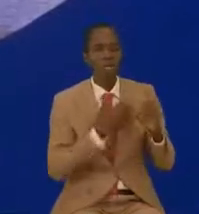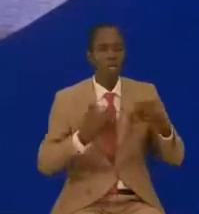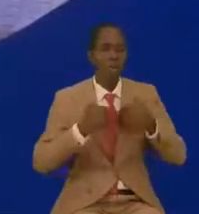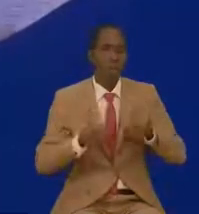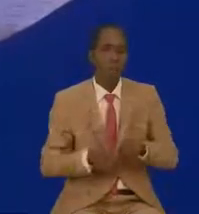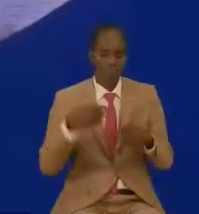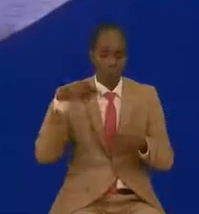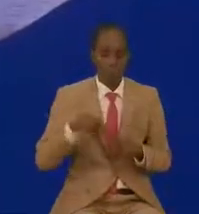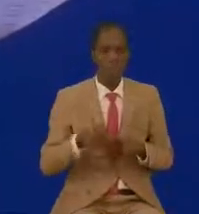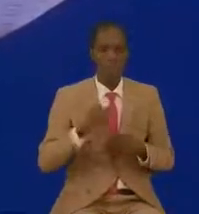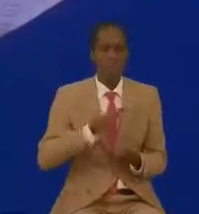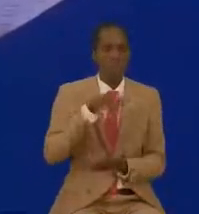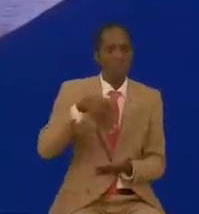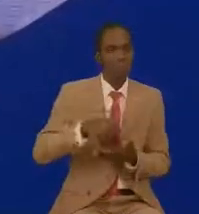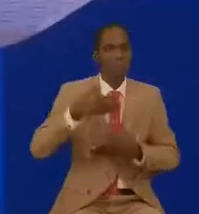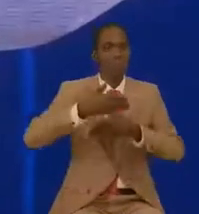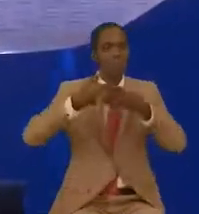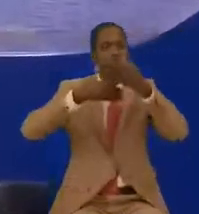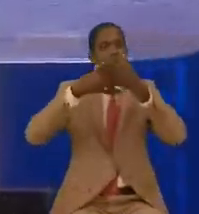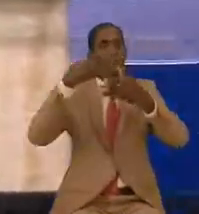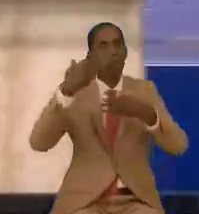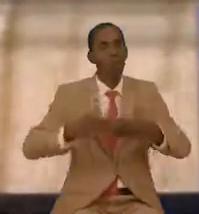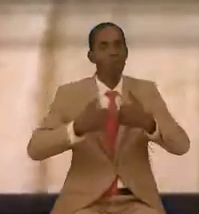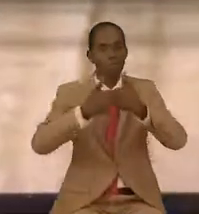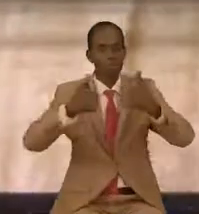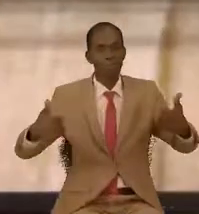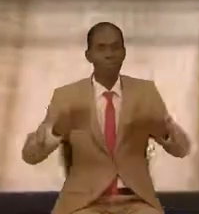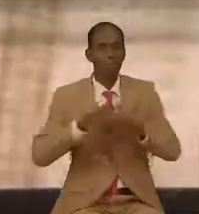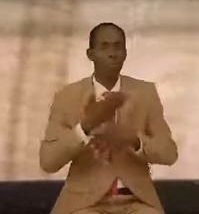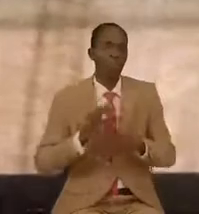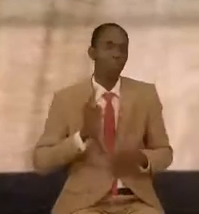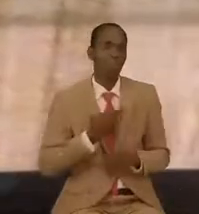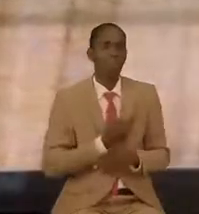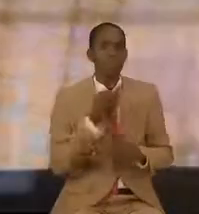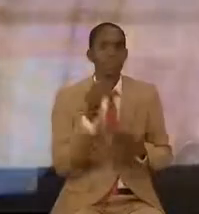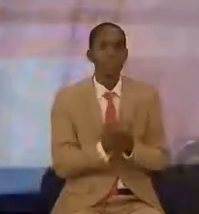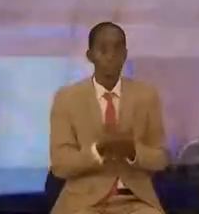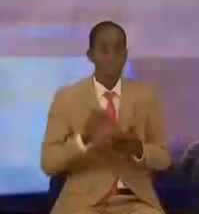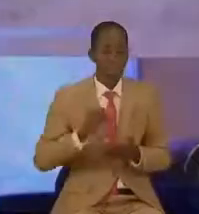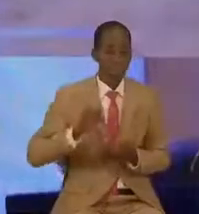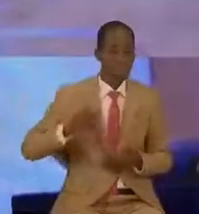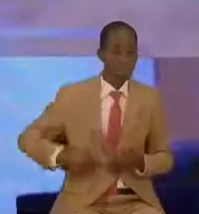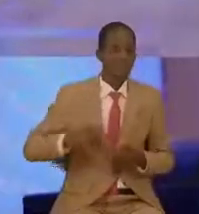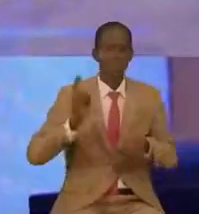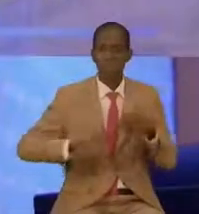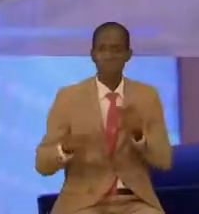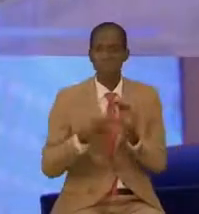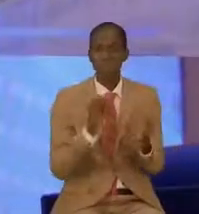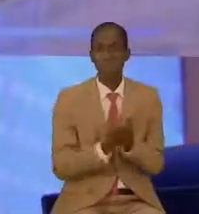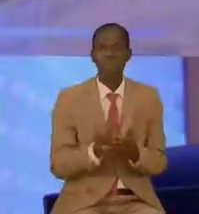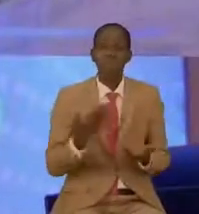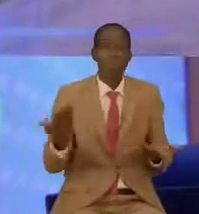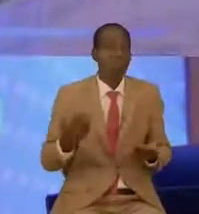fait qu'un et qui a renversé le mur de séparation, l'inimitié. La circoncision ne